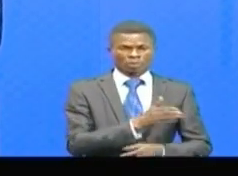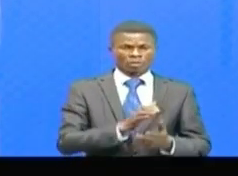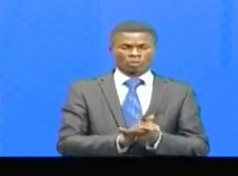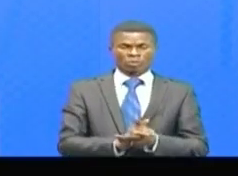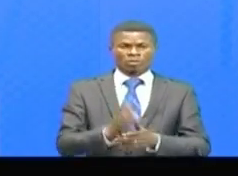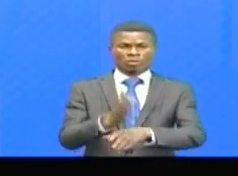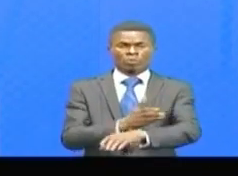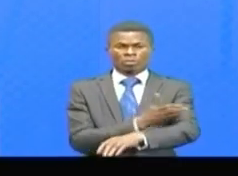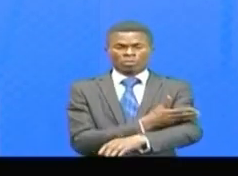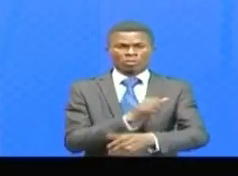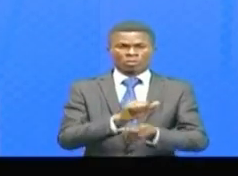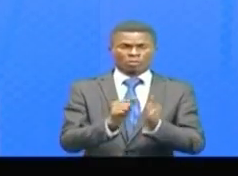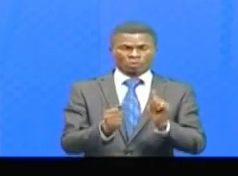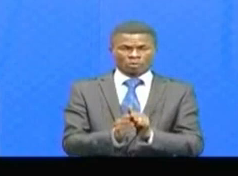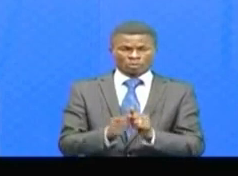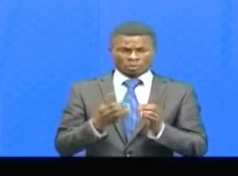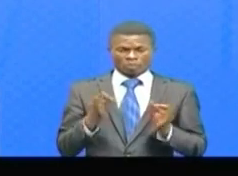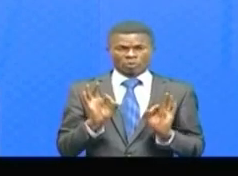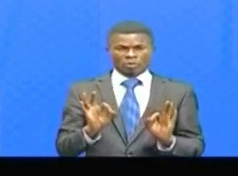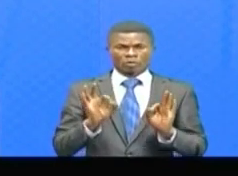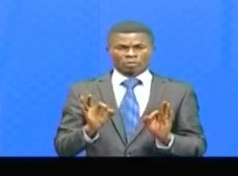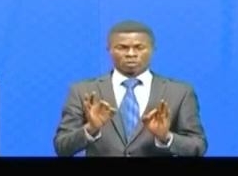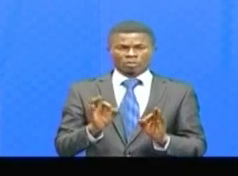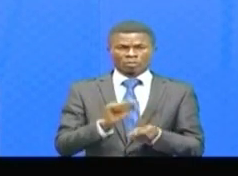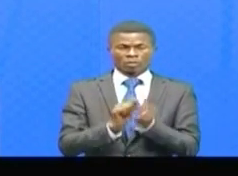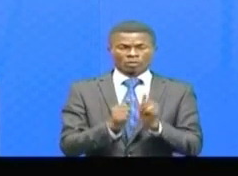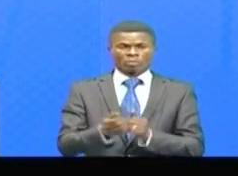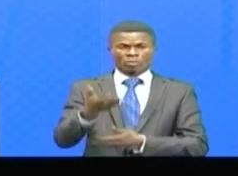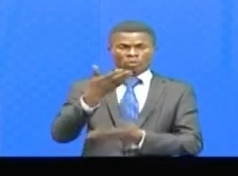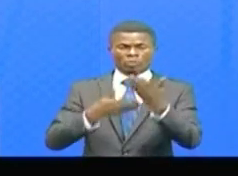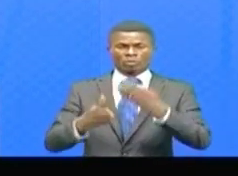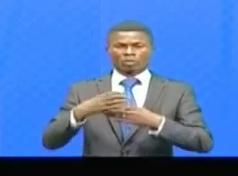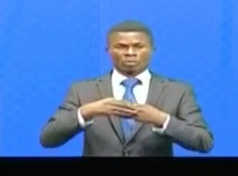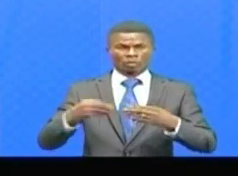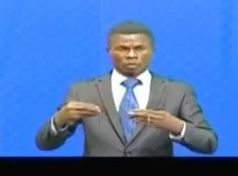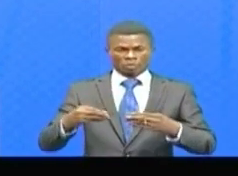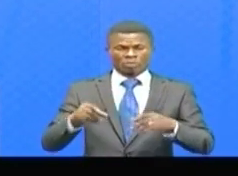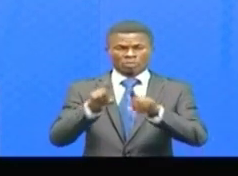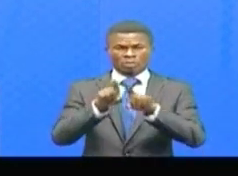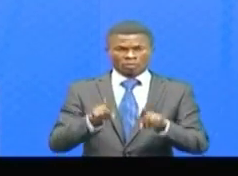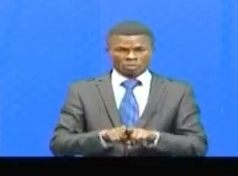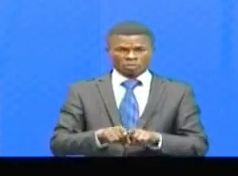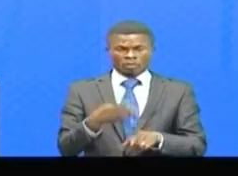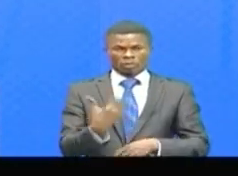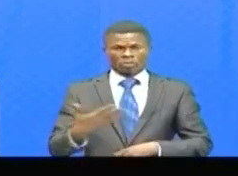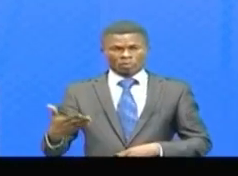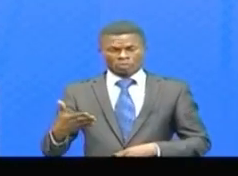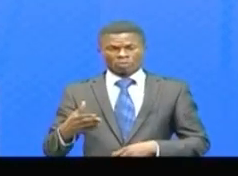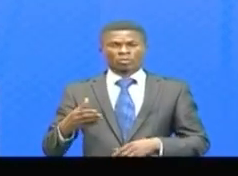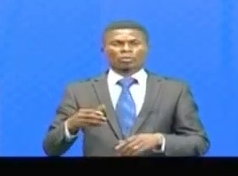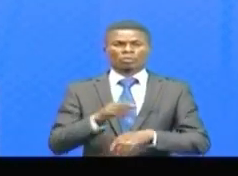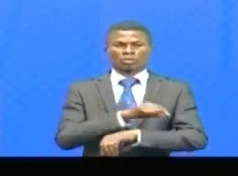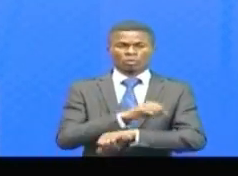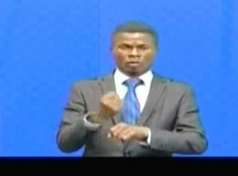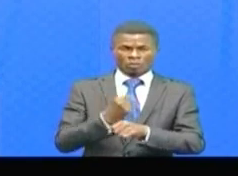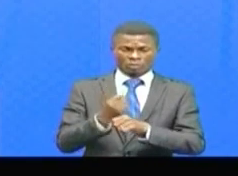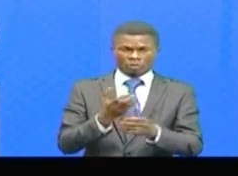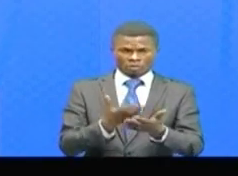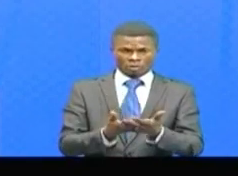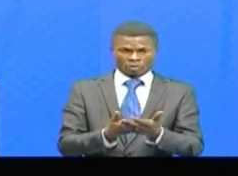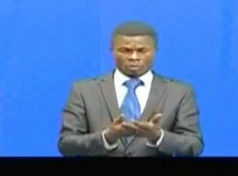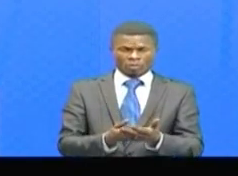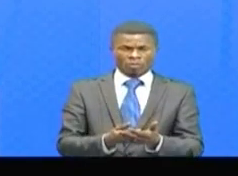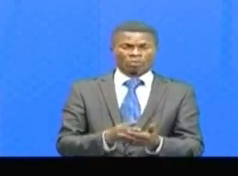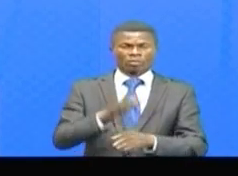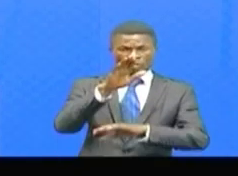Évolution de la situation récente sur le marché d'échange ainsi que des biens et services. Invité